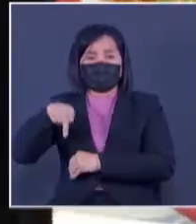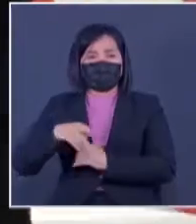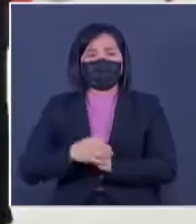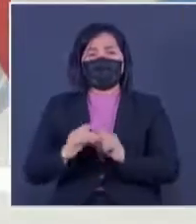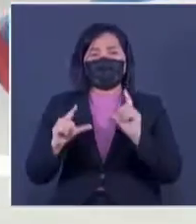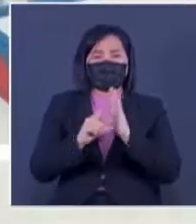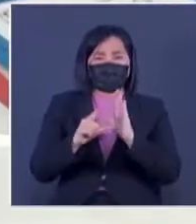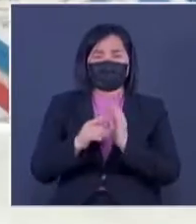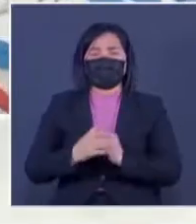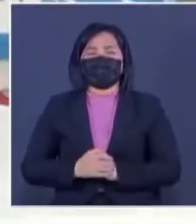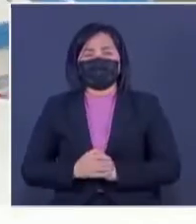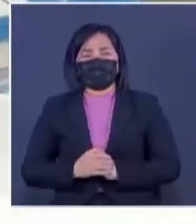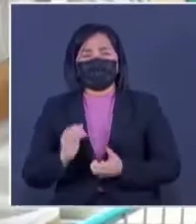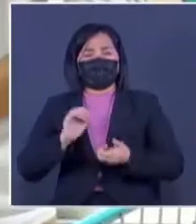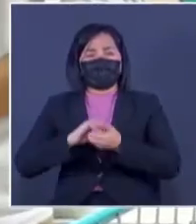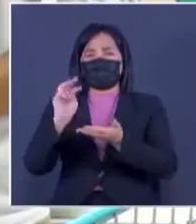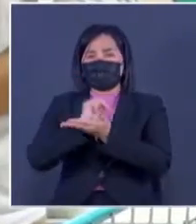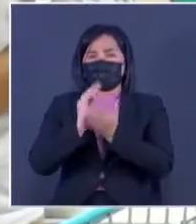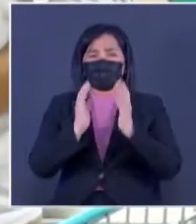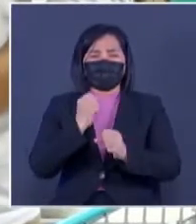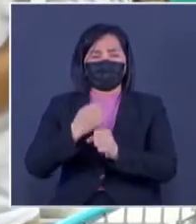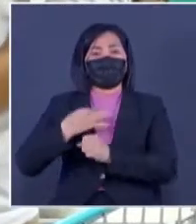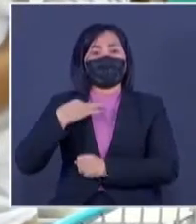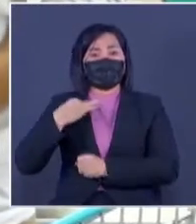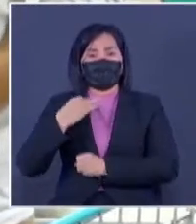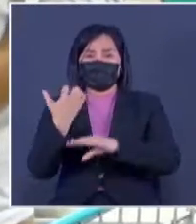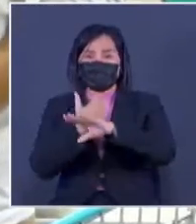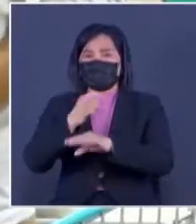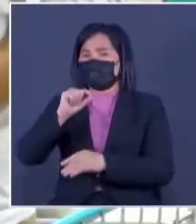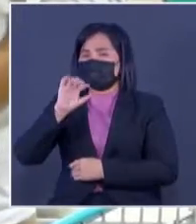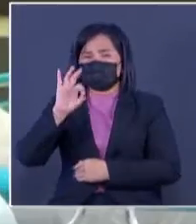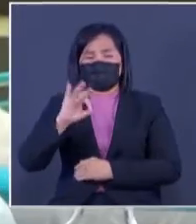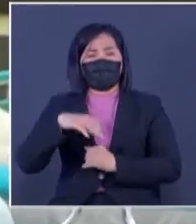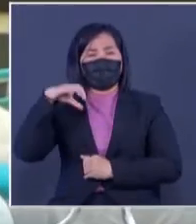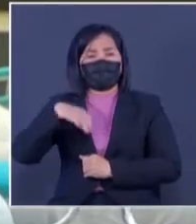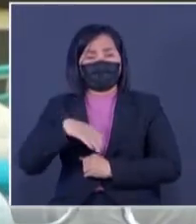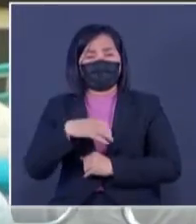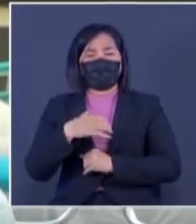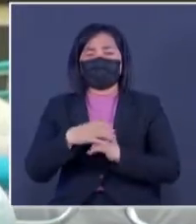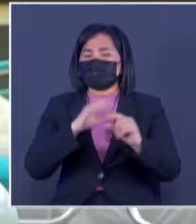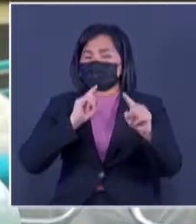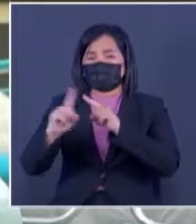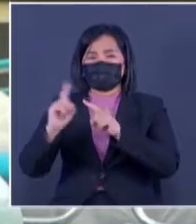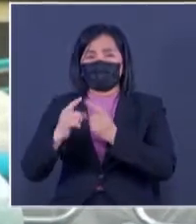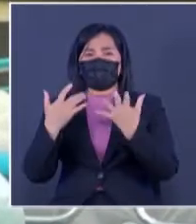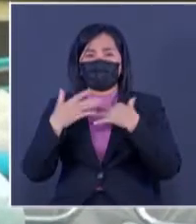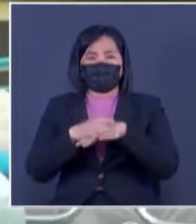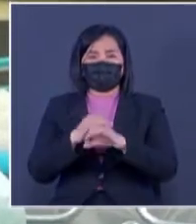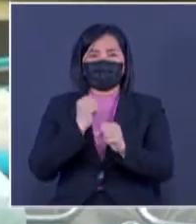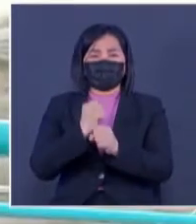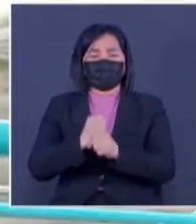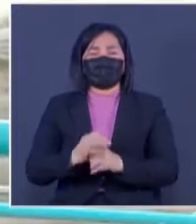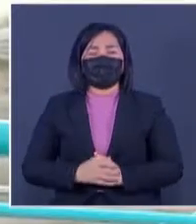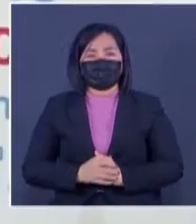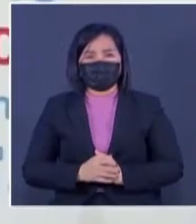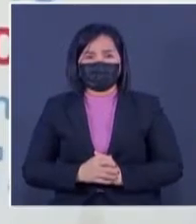ฑ์โลตัสร่วมกับมูลนิธิกลุ่มจิตอาสาช่องโมโน29องค์กรสื่อและพันธมิตรคุณณภัทร